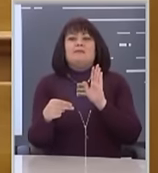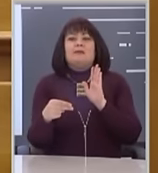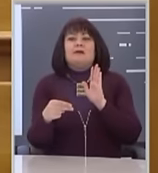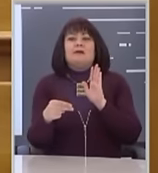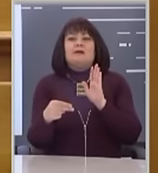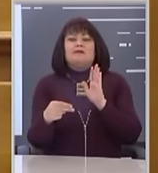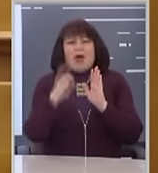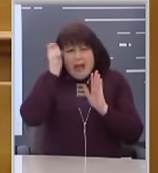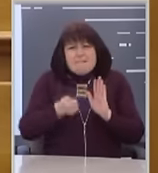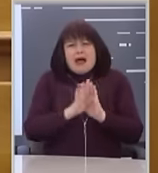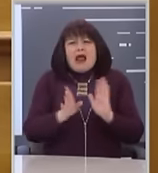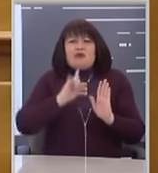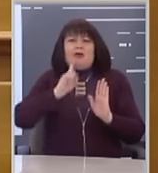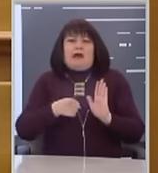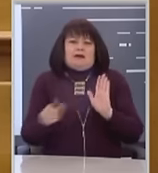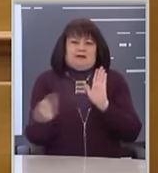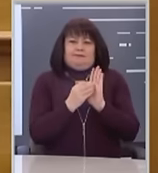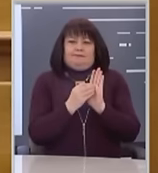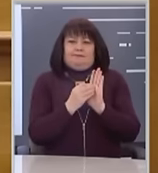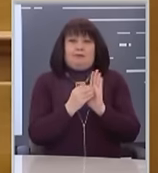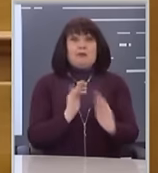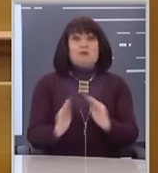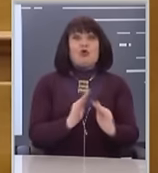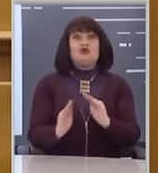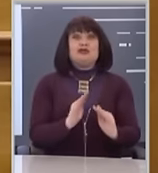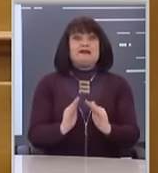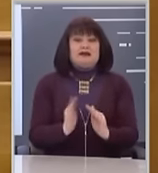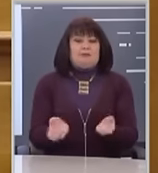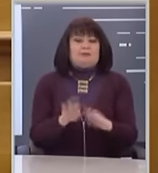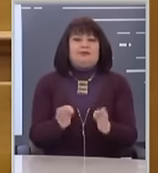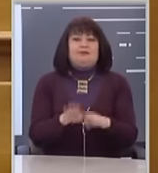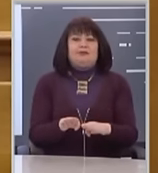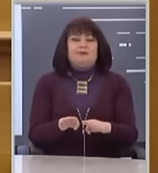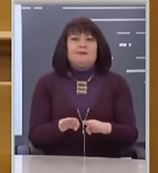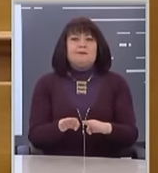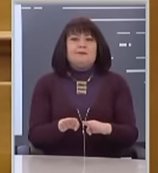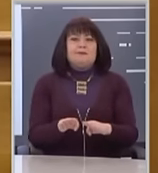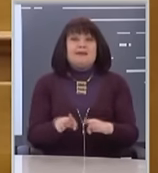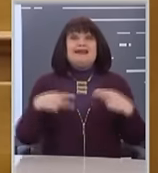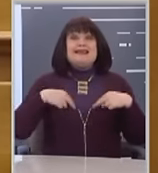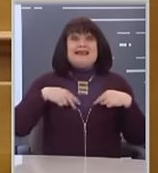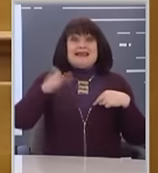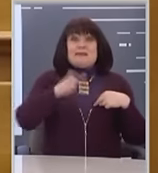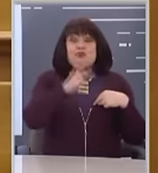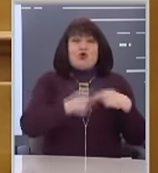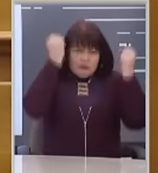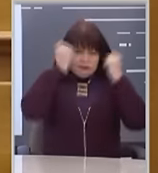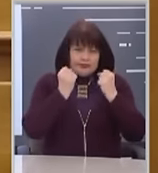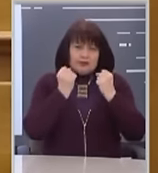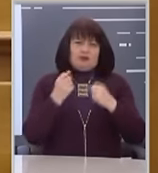εκτροματική διάταξη, η οποία προσφέρει ασυλία και κάλυψη σε κάθε υπουργό που ζημιώνει το